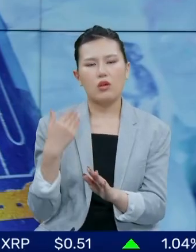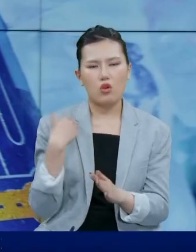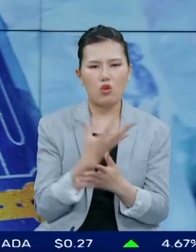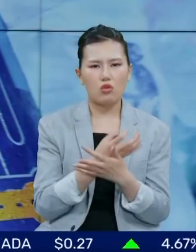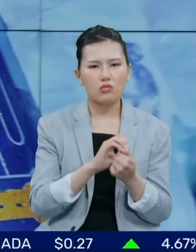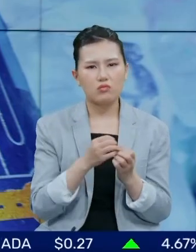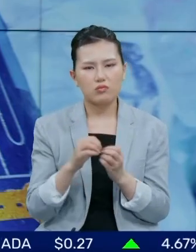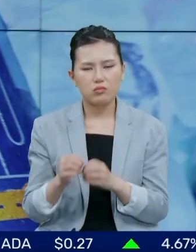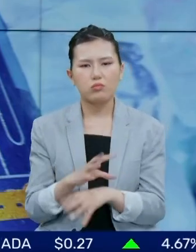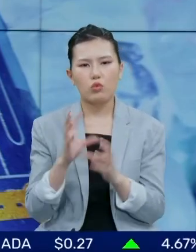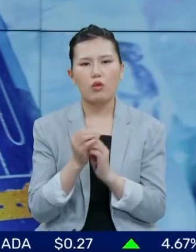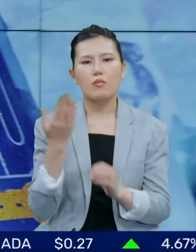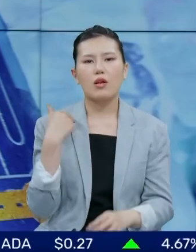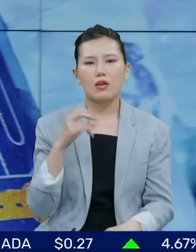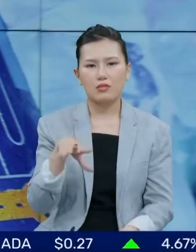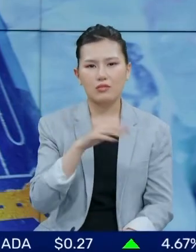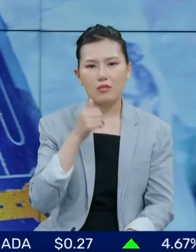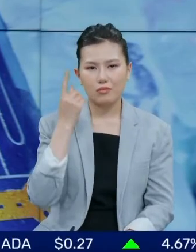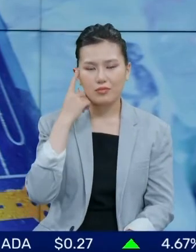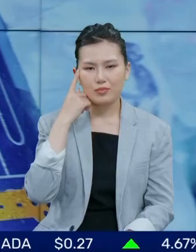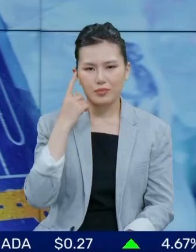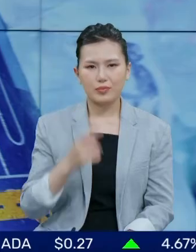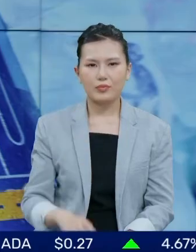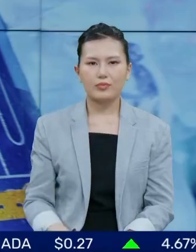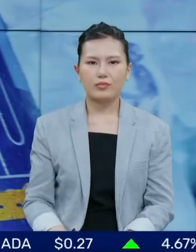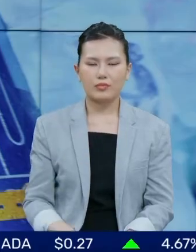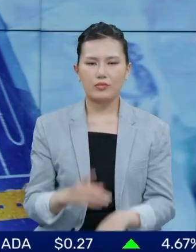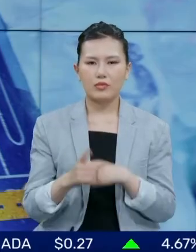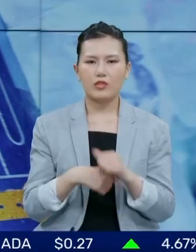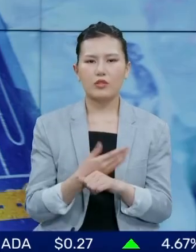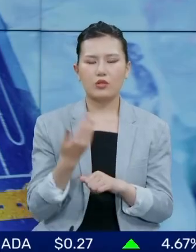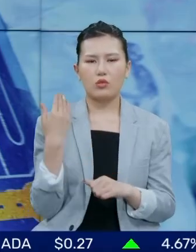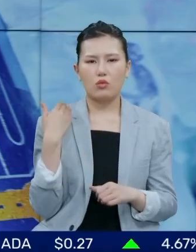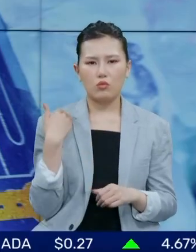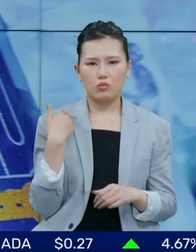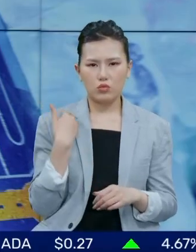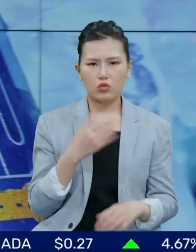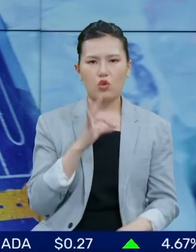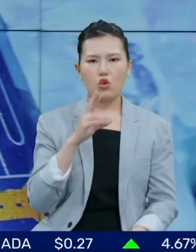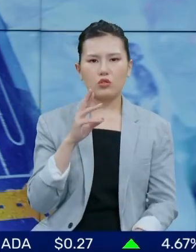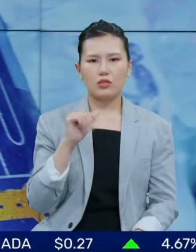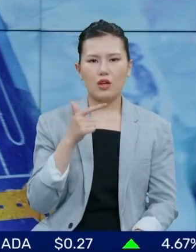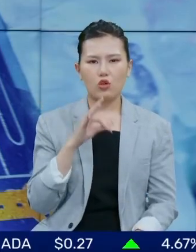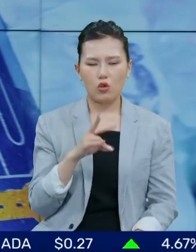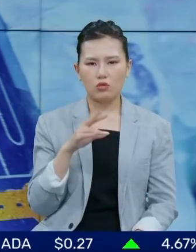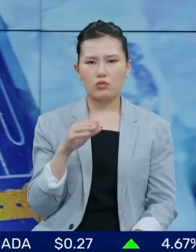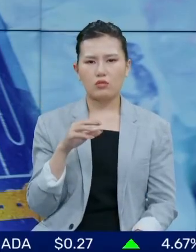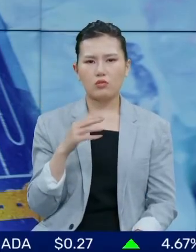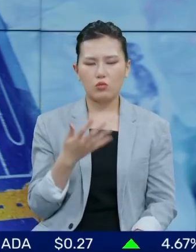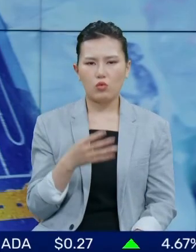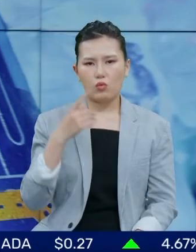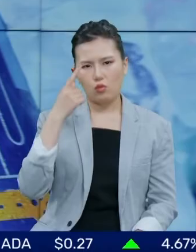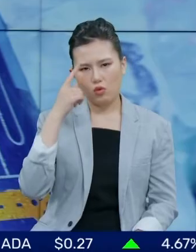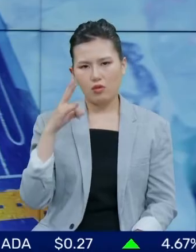үйл ажиллагаа явуулж байсныг манай үзэгчид сайн мэдж байгаа хаа. Өнгөрсөн оны зохицуулалтаас хойш Octagon Marketplace болоод Монгол NFT-г